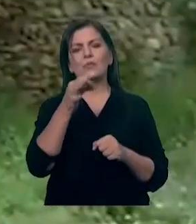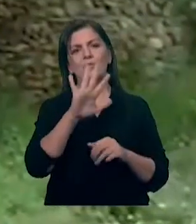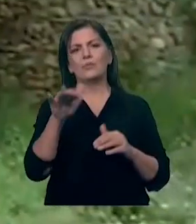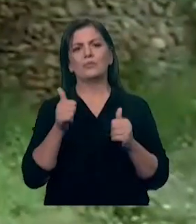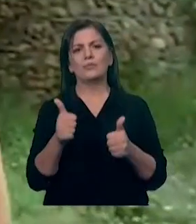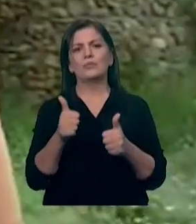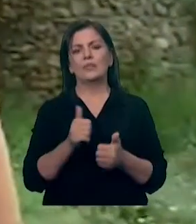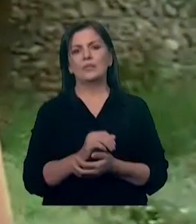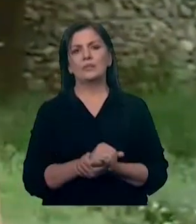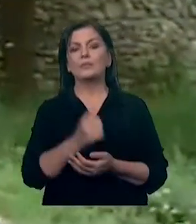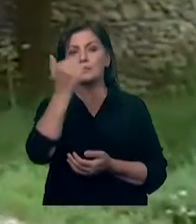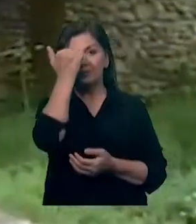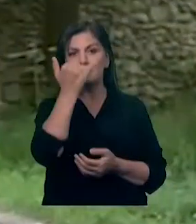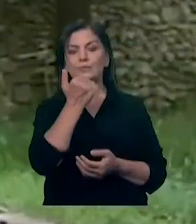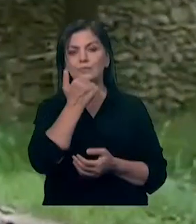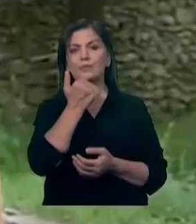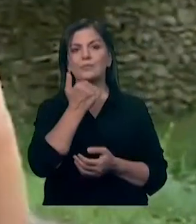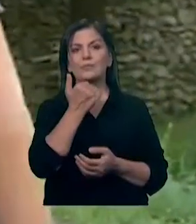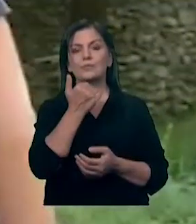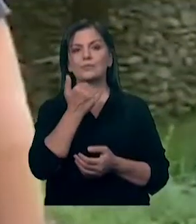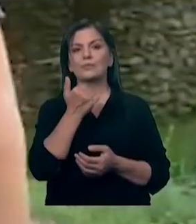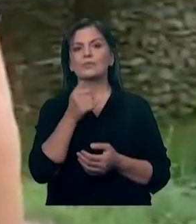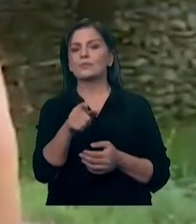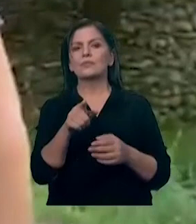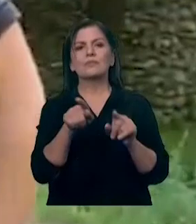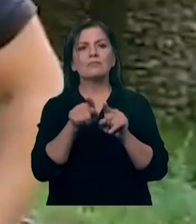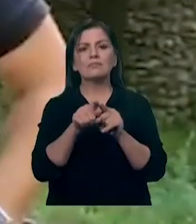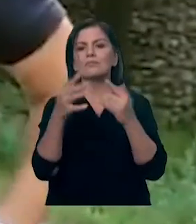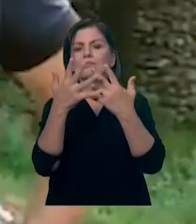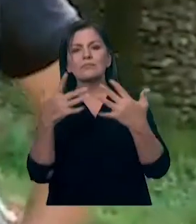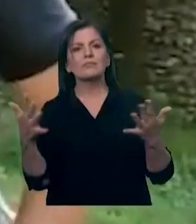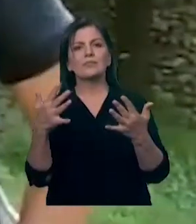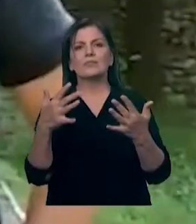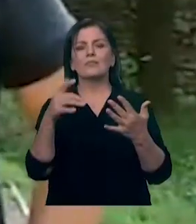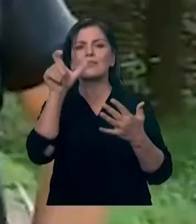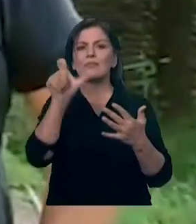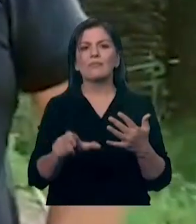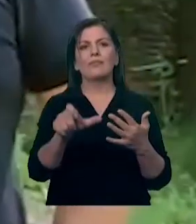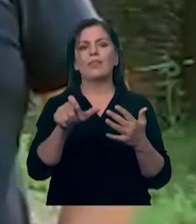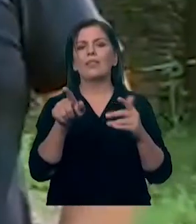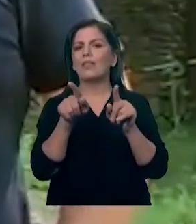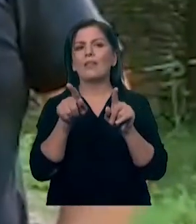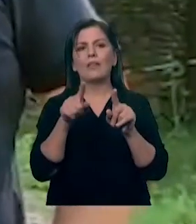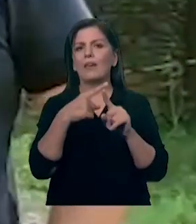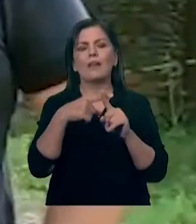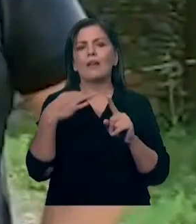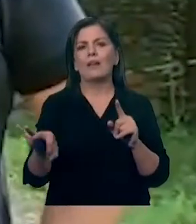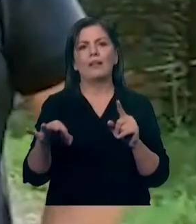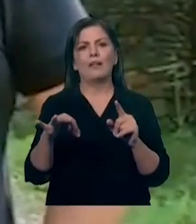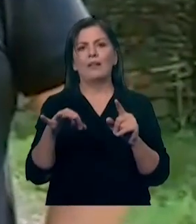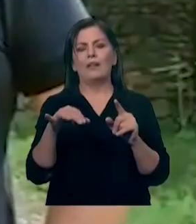yaxşıyım. Təşəkkür edirik. Bax, hansı sahədə olmasından asılı olmayaraq, bugün bir daha qeyd edirik, bütün sahələrin